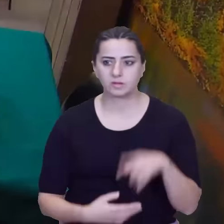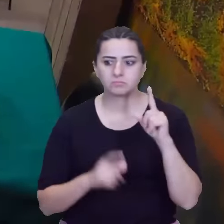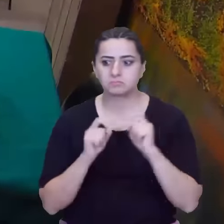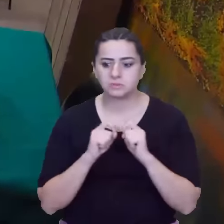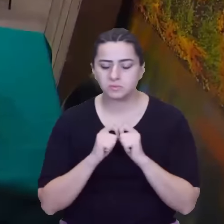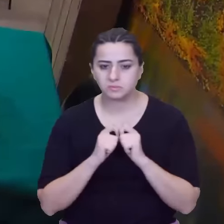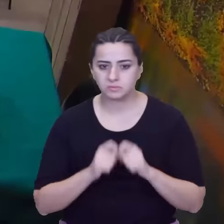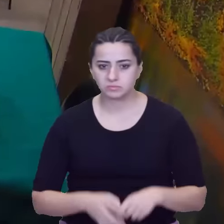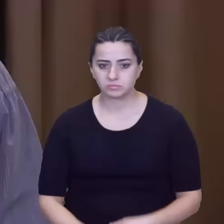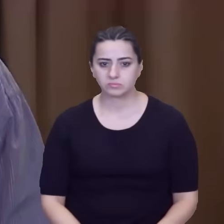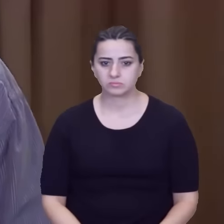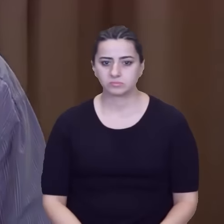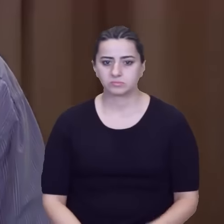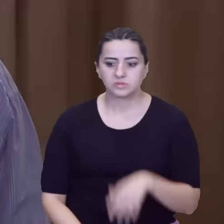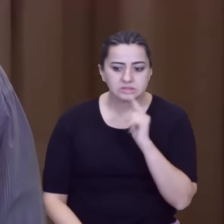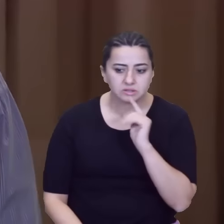Tedirgin yaklaşamıyor.